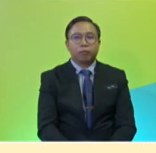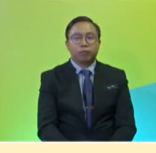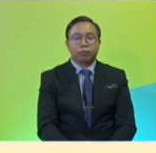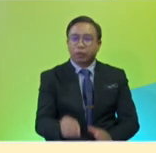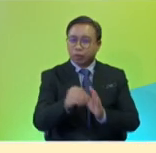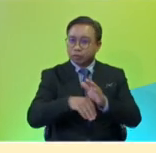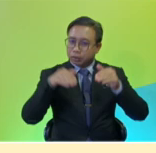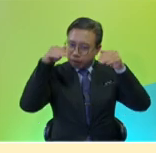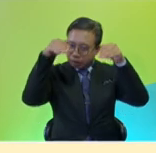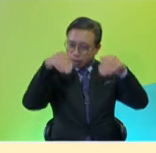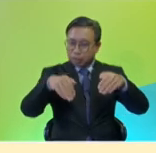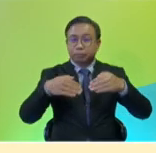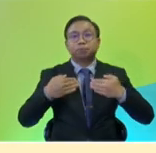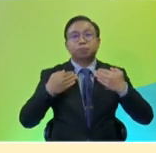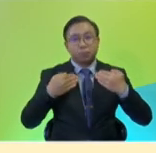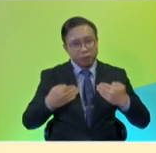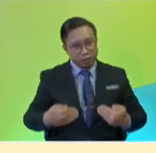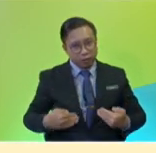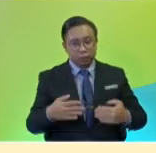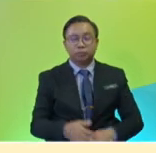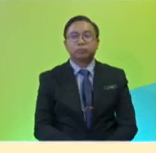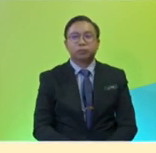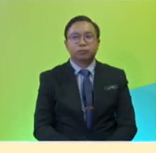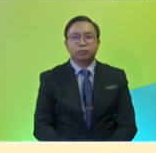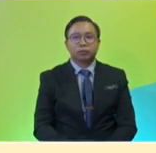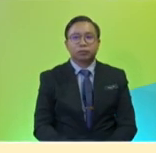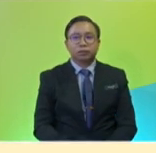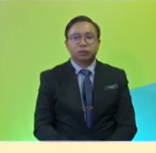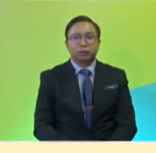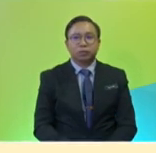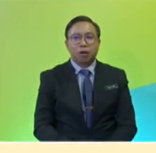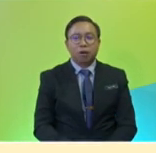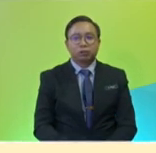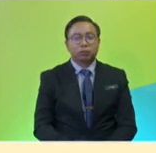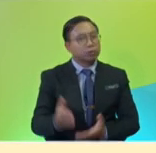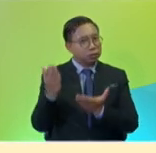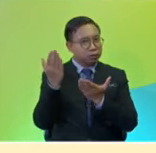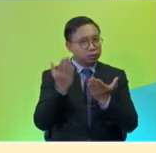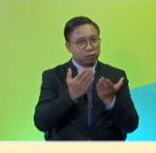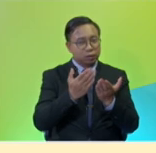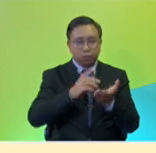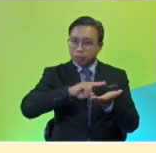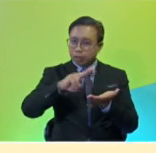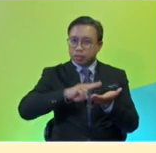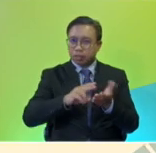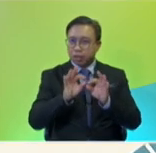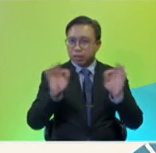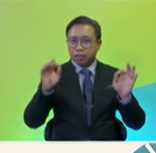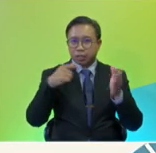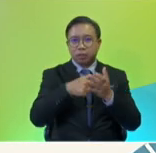Mengidai baju. Mengidai baju. Okey, Tarushin, sila baca ayat ini.